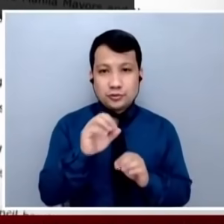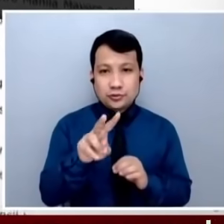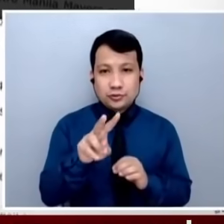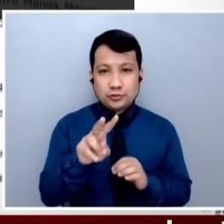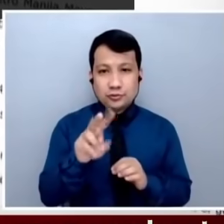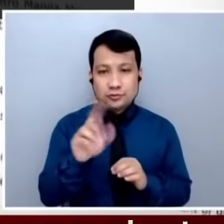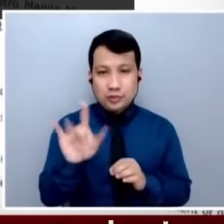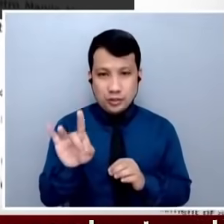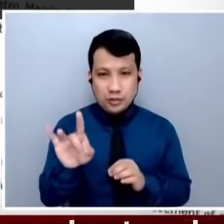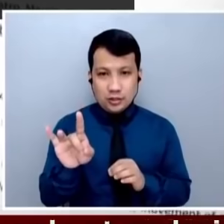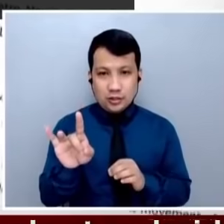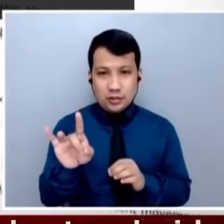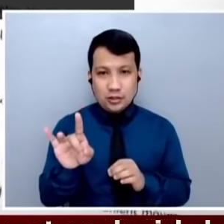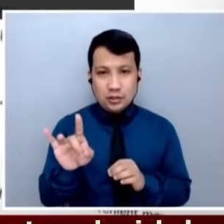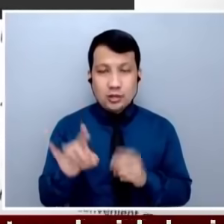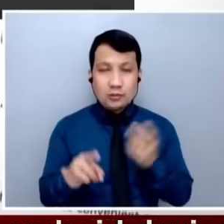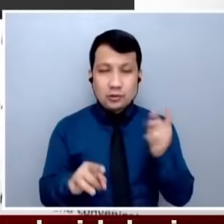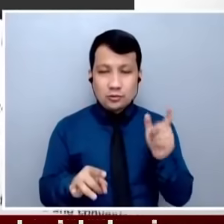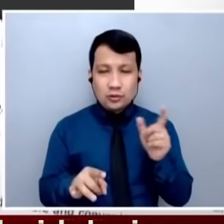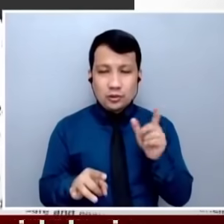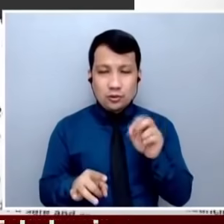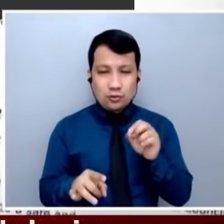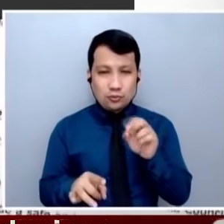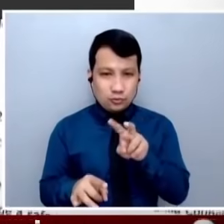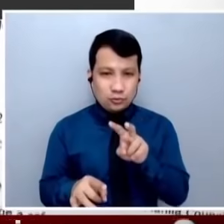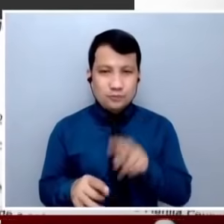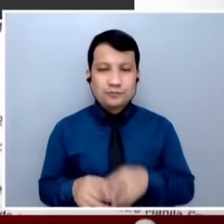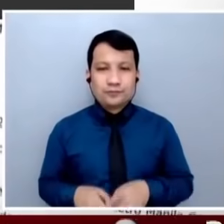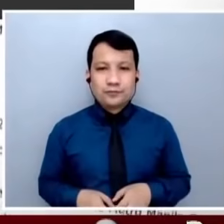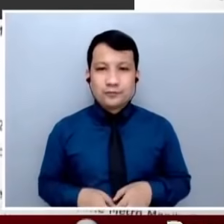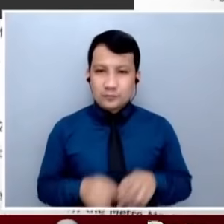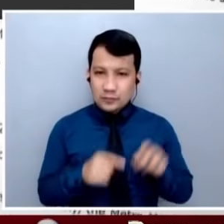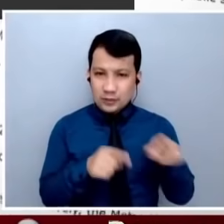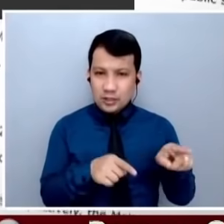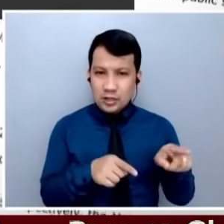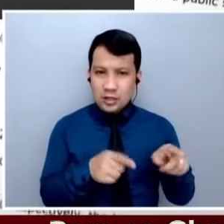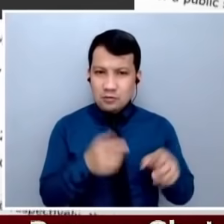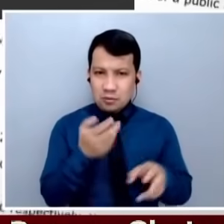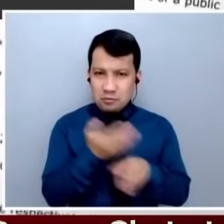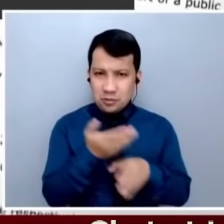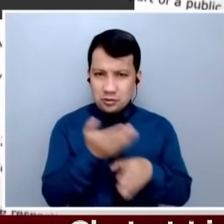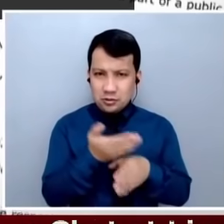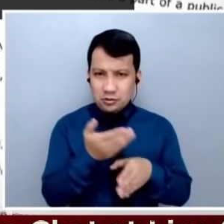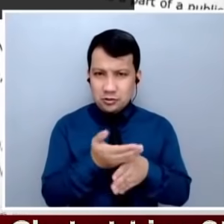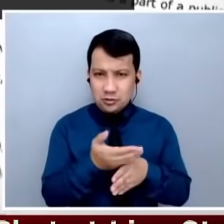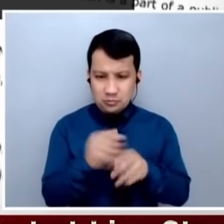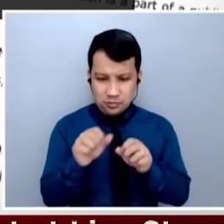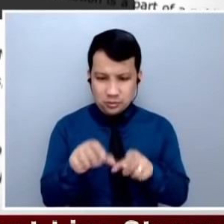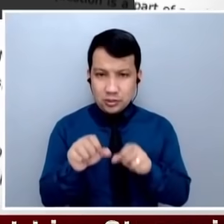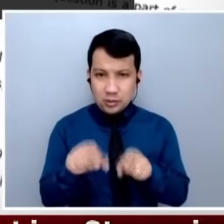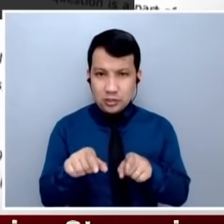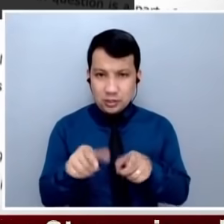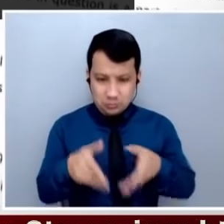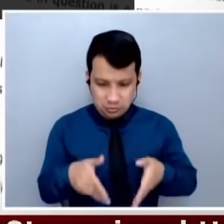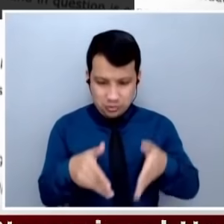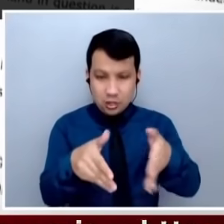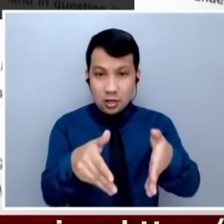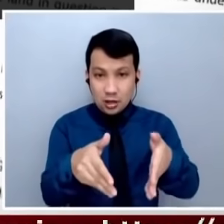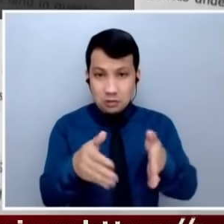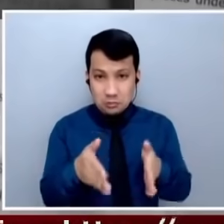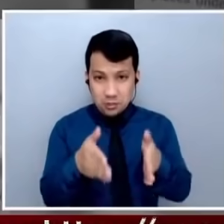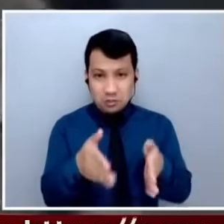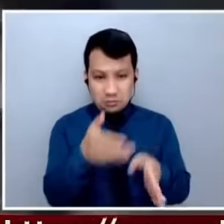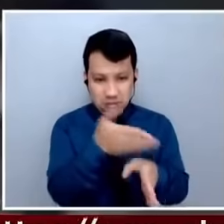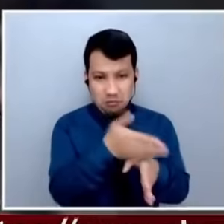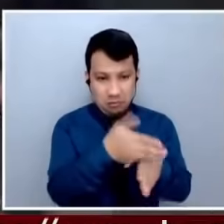02-28 Series of 2002, tinatrato na isang obstruction ang mga panindang nakahambalang sa mga daraanan ng